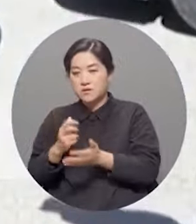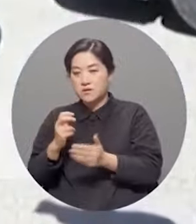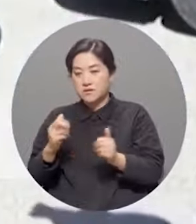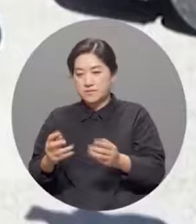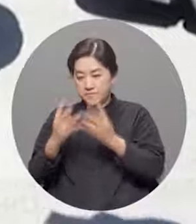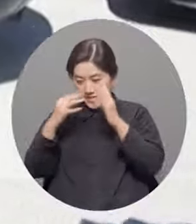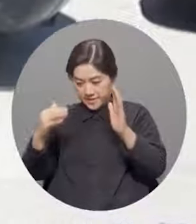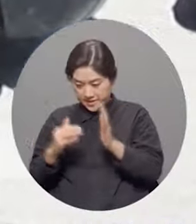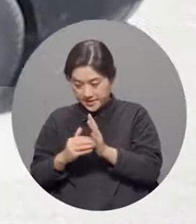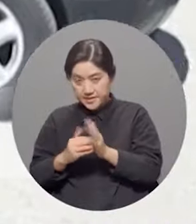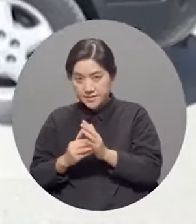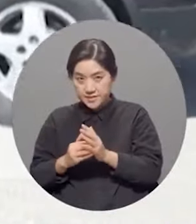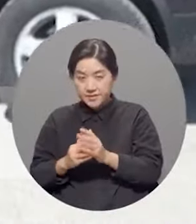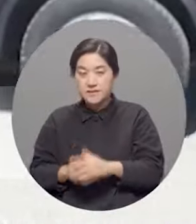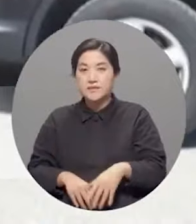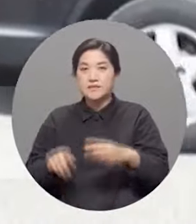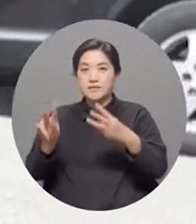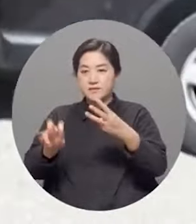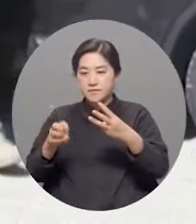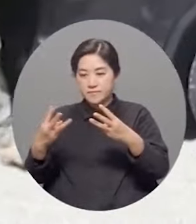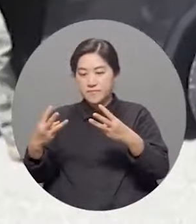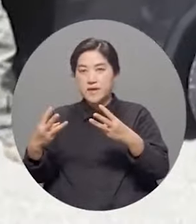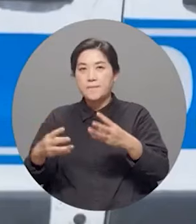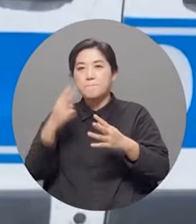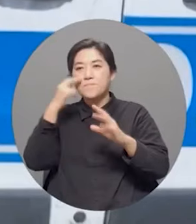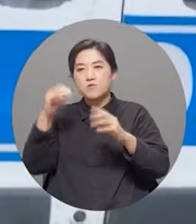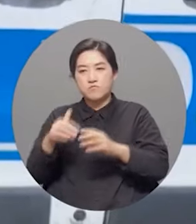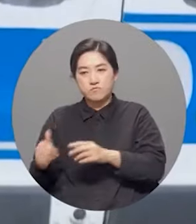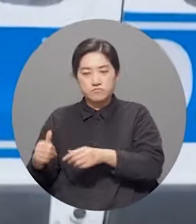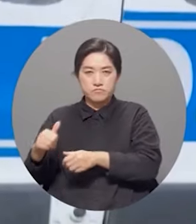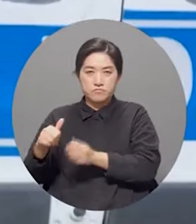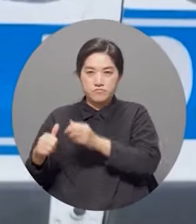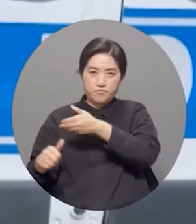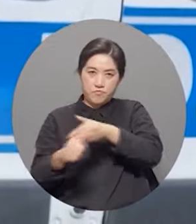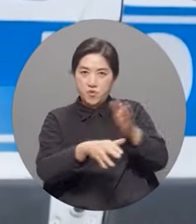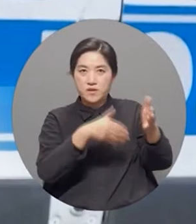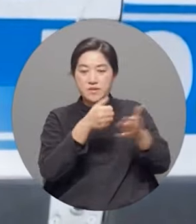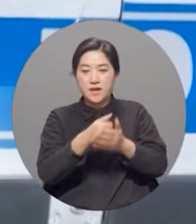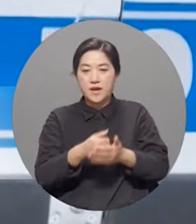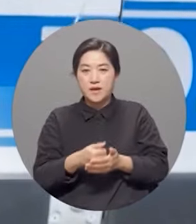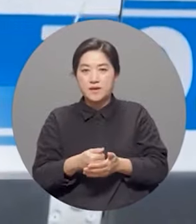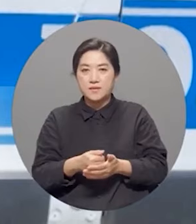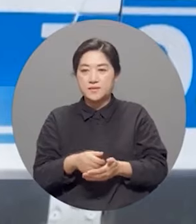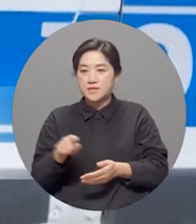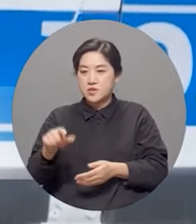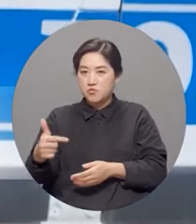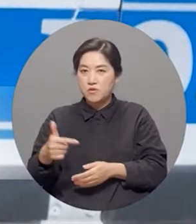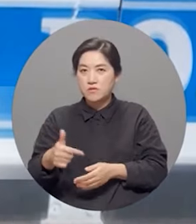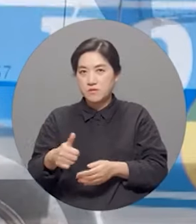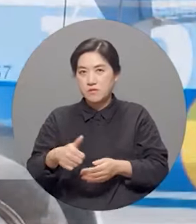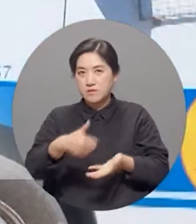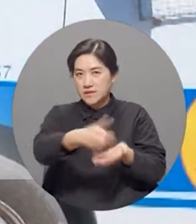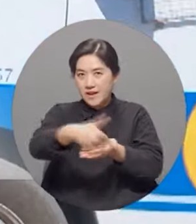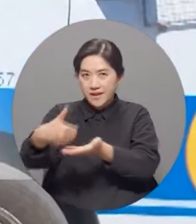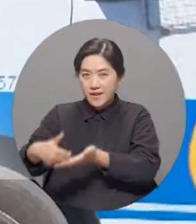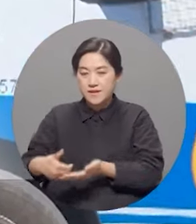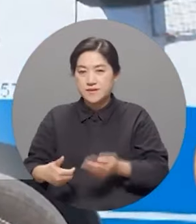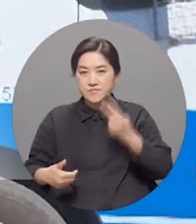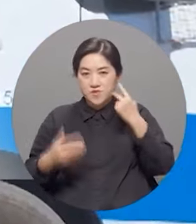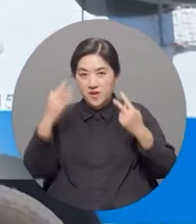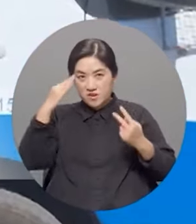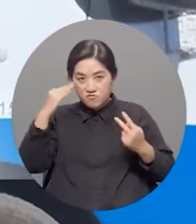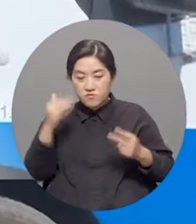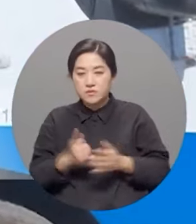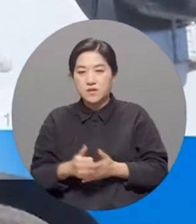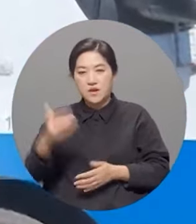달 23일 미국으로 송환해야 한다고 결정했습니다. 그동안 미국과 한국 모두 권 씨의 송환을 요청해 왔는데 한국의 범죄인